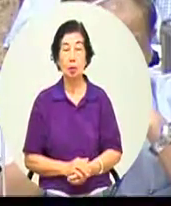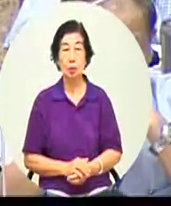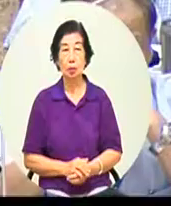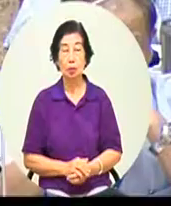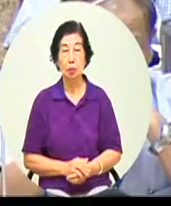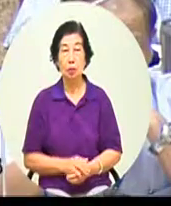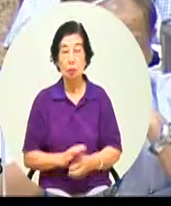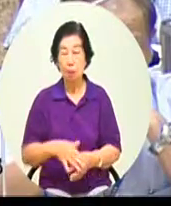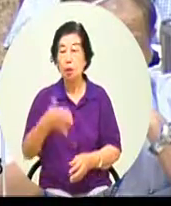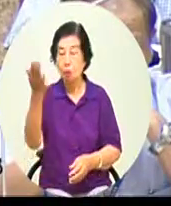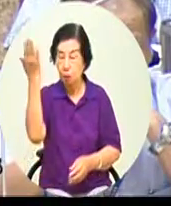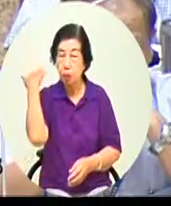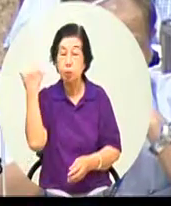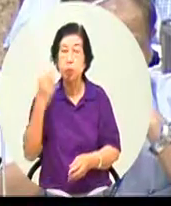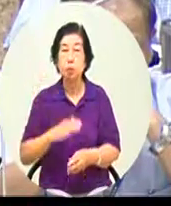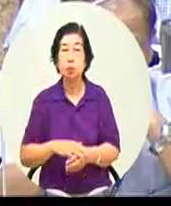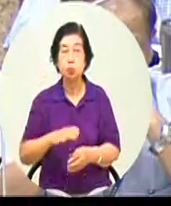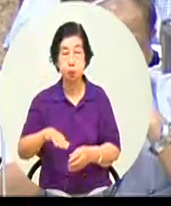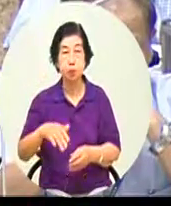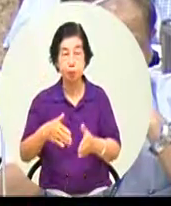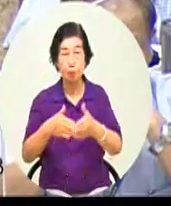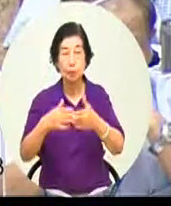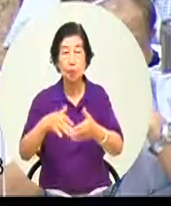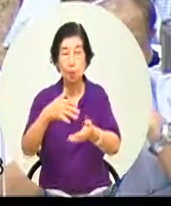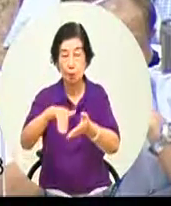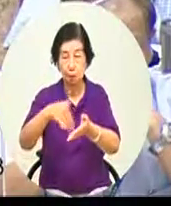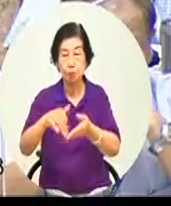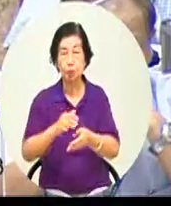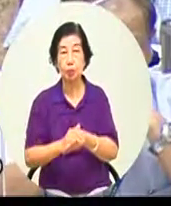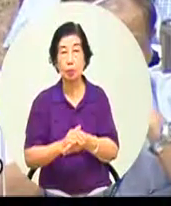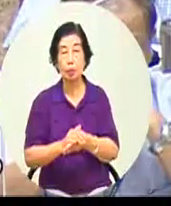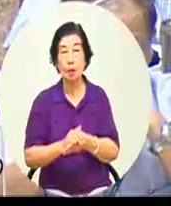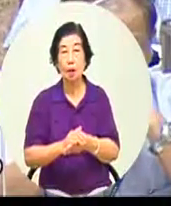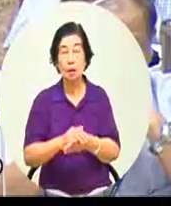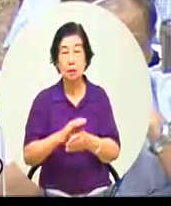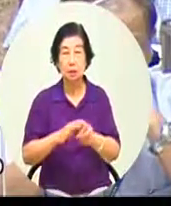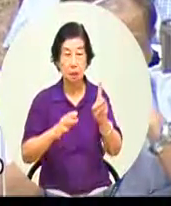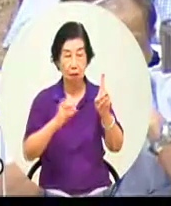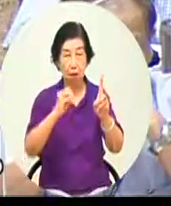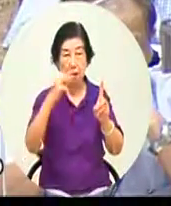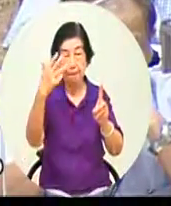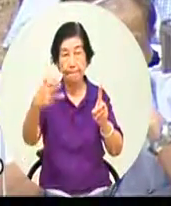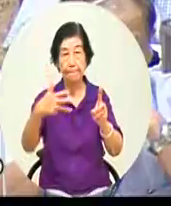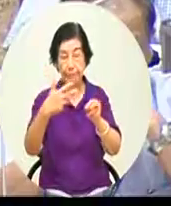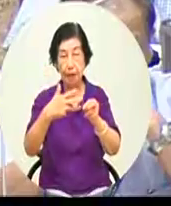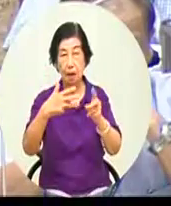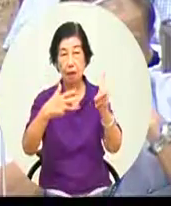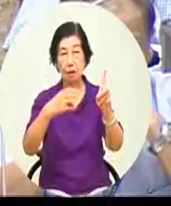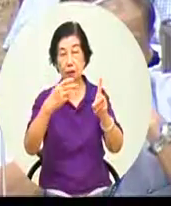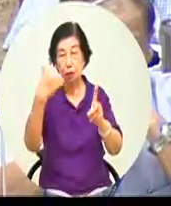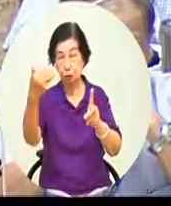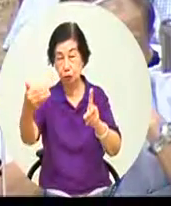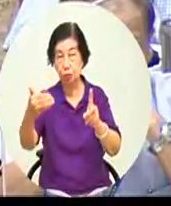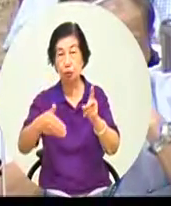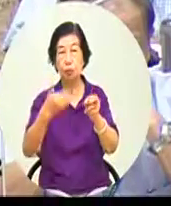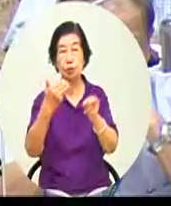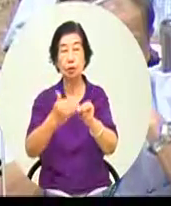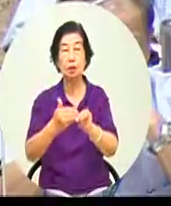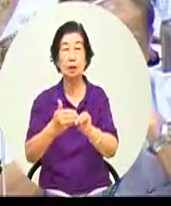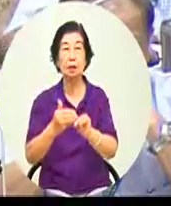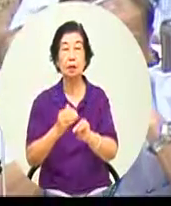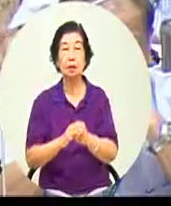估算出来了嘛。 对对对，营运要能平衡，就是要108年完成之后，109年，然后109年的时